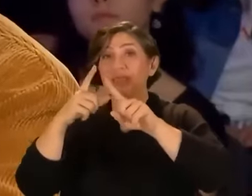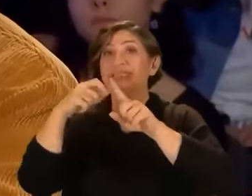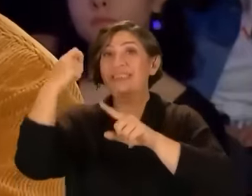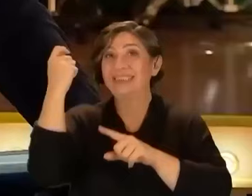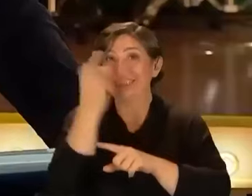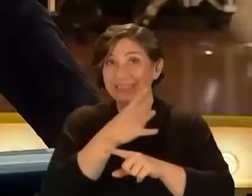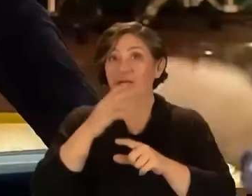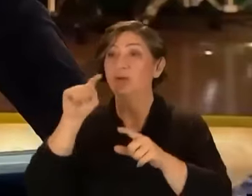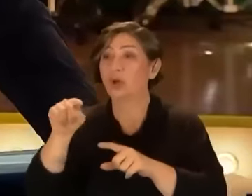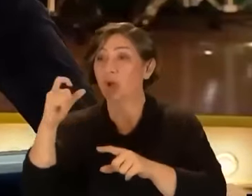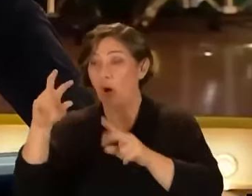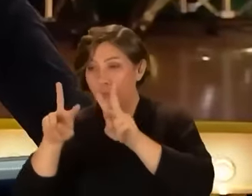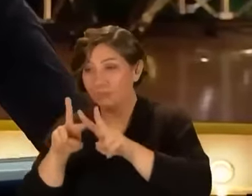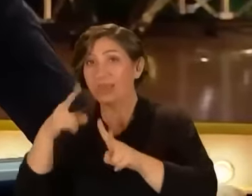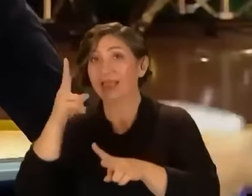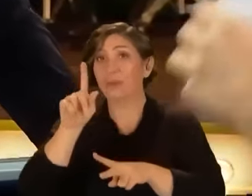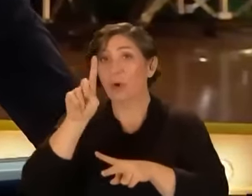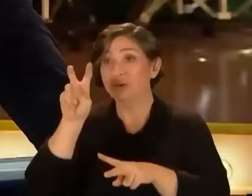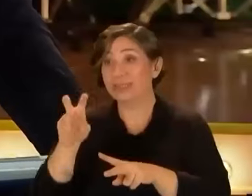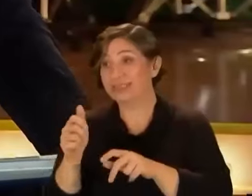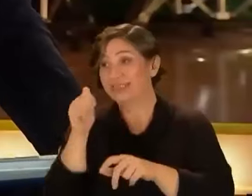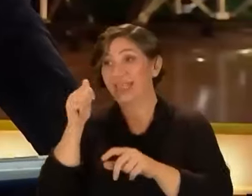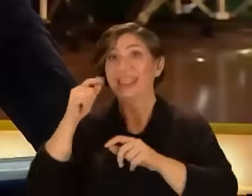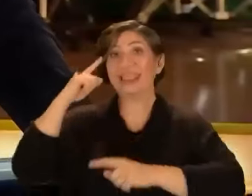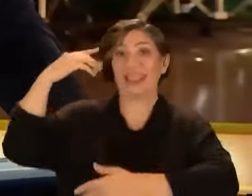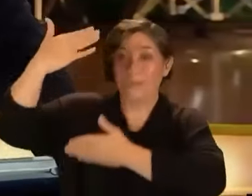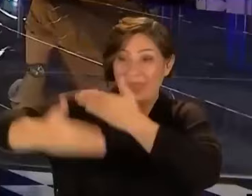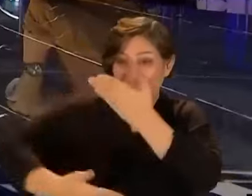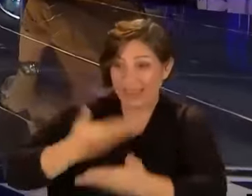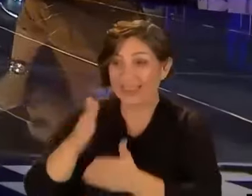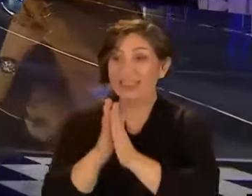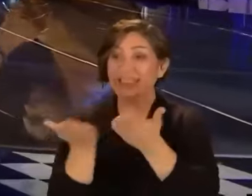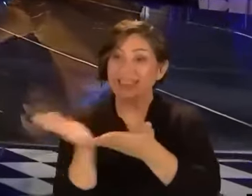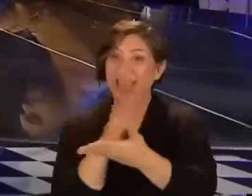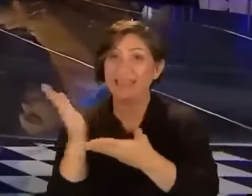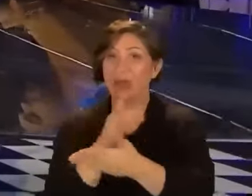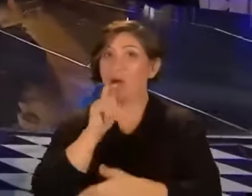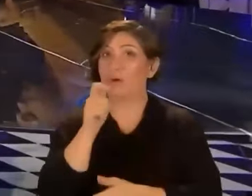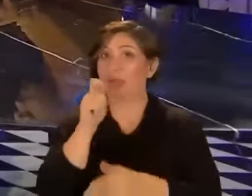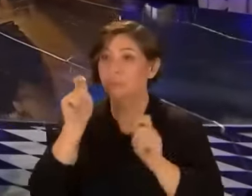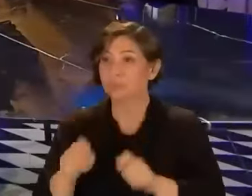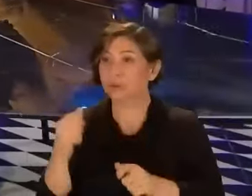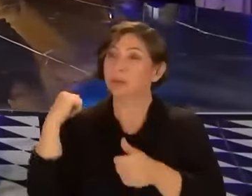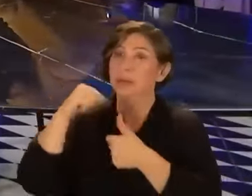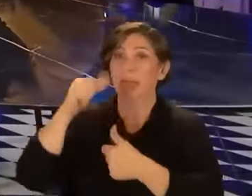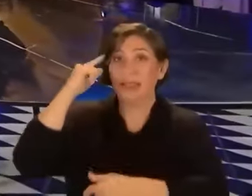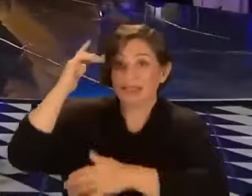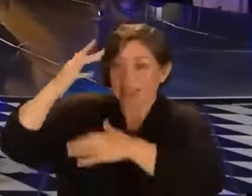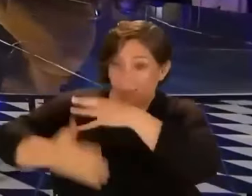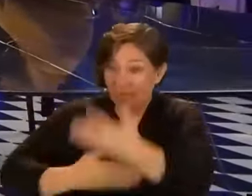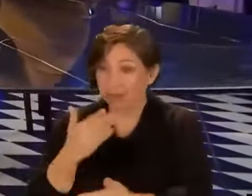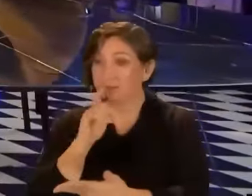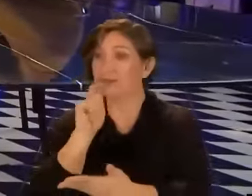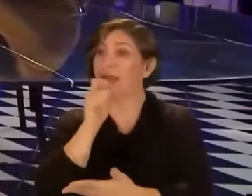absürtdizi.com'la röportaj yapmışsın. 2018'de geriye dönelim, Tepe Taklak dergisiyle röportaj yapmışsın. Yine Tepe Taklak